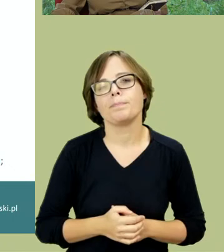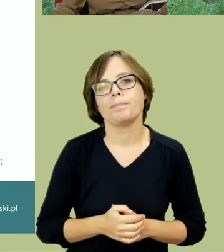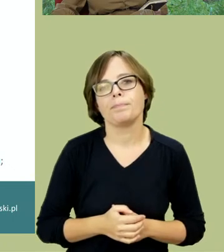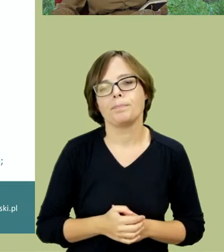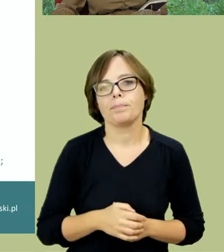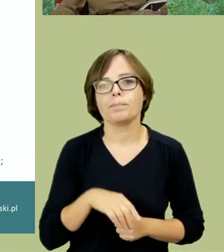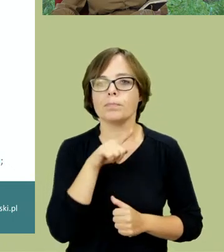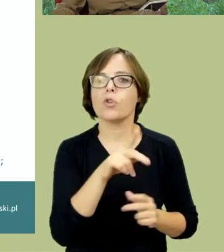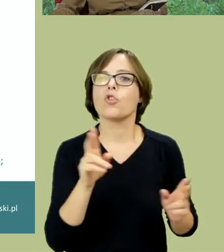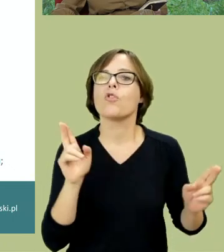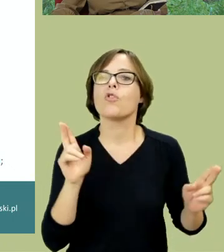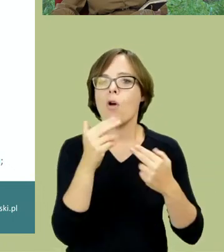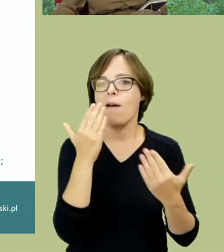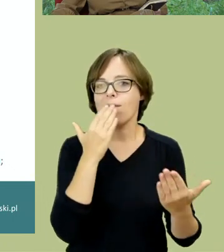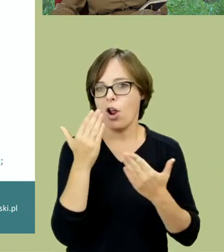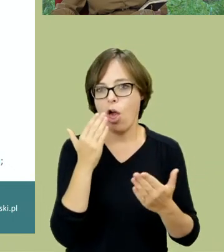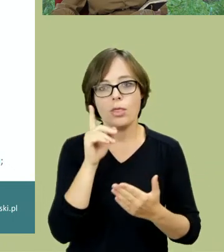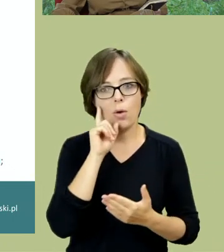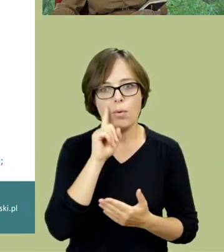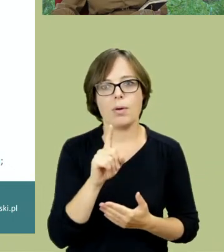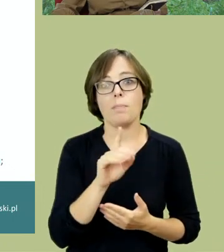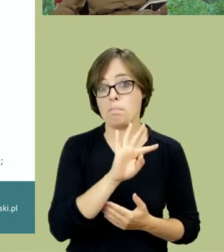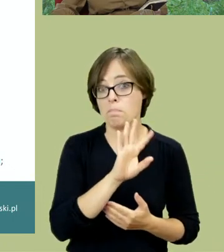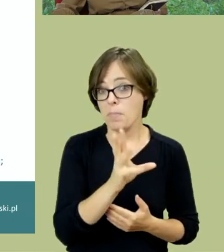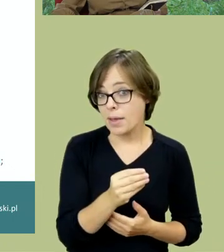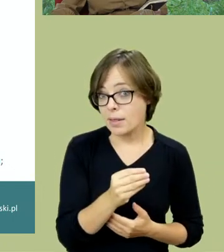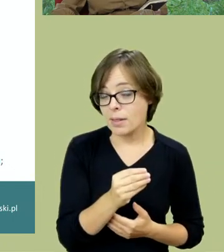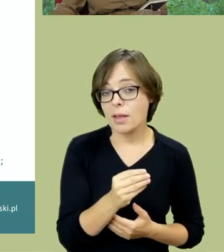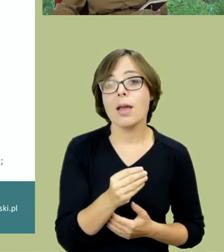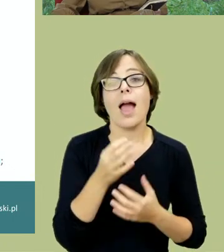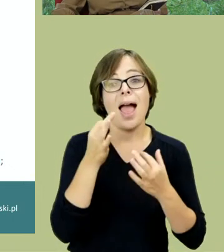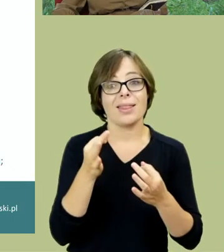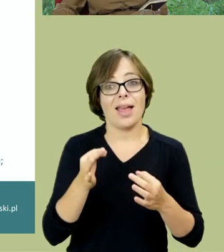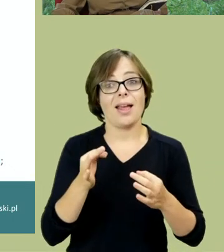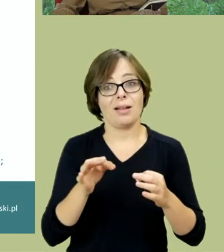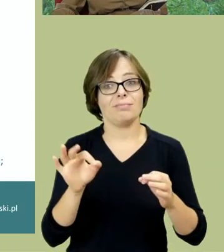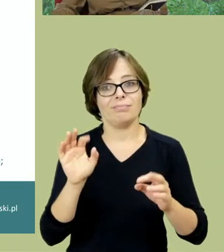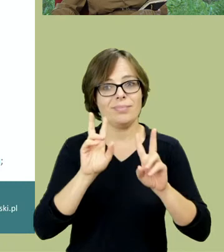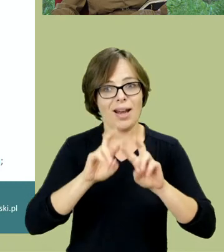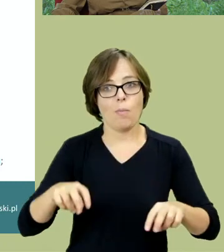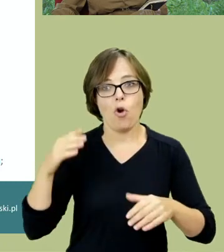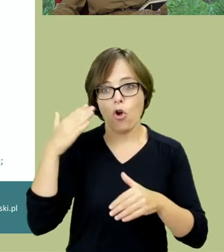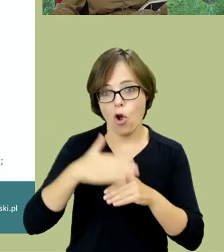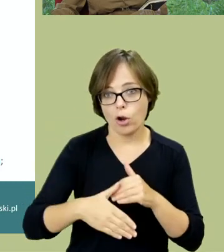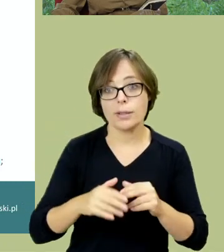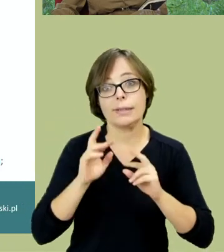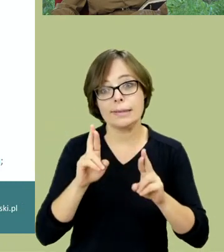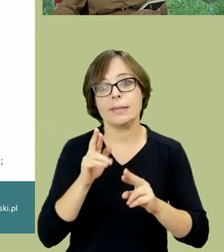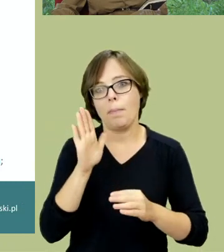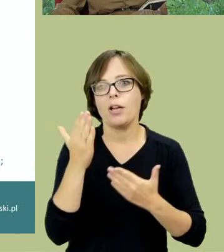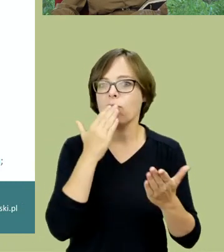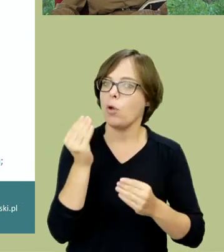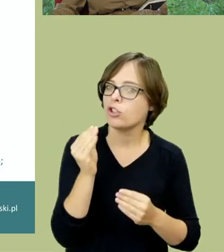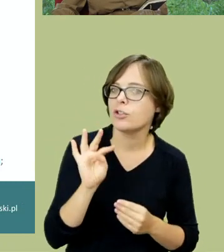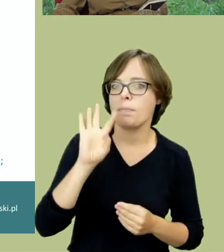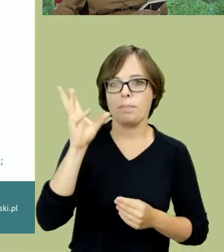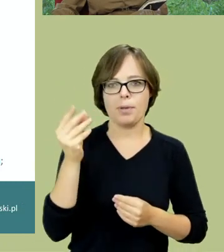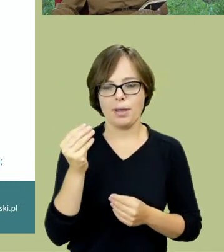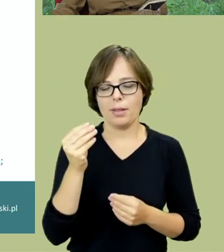wygląda, dworek wyglądał pięknie. Teraz remont się kończy. Mam nadzieję, że będzie wyglądał jeszcze piękniej, a przede